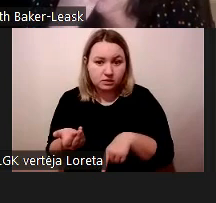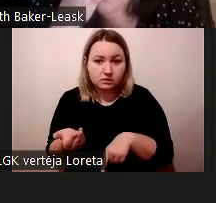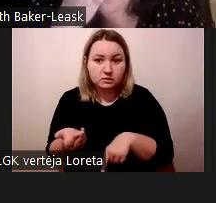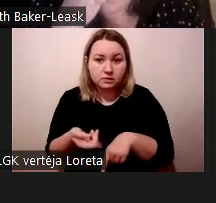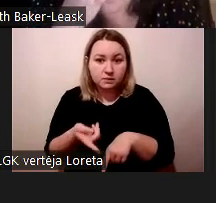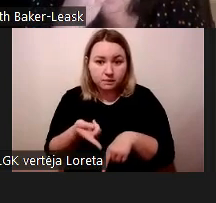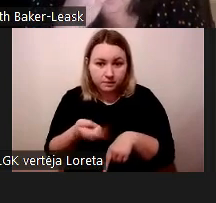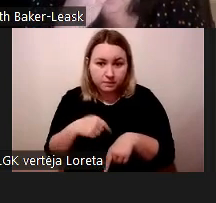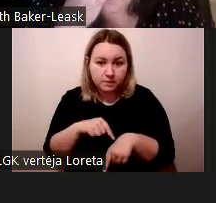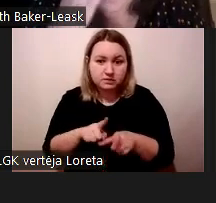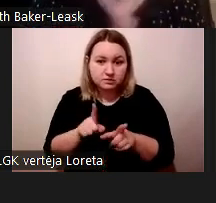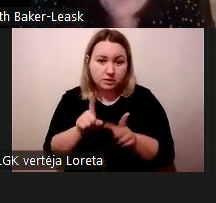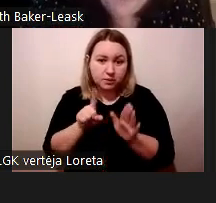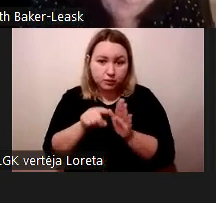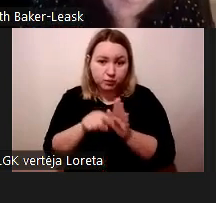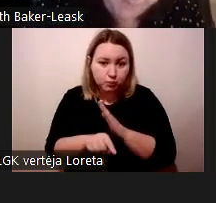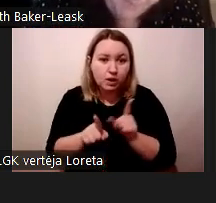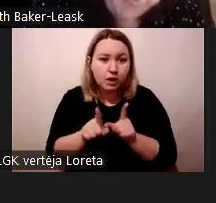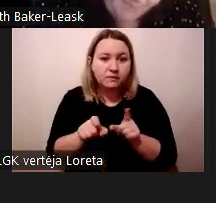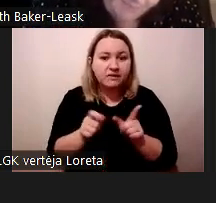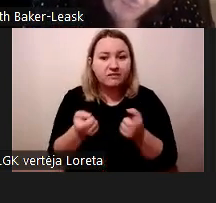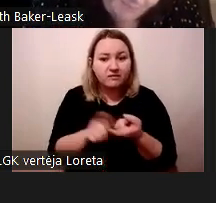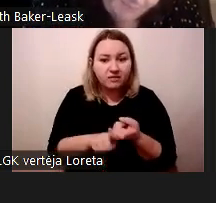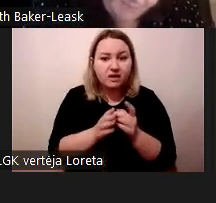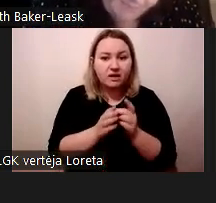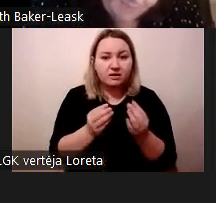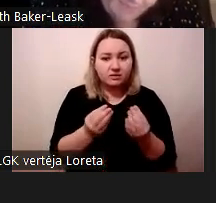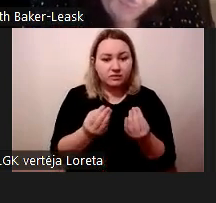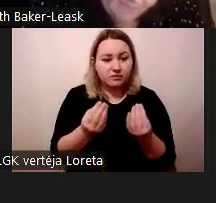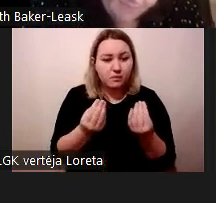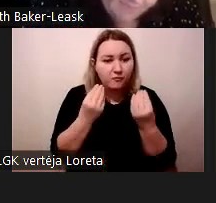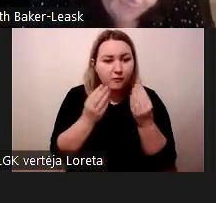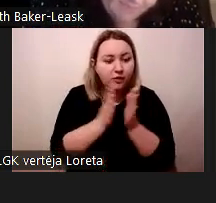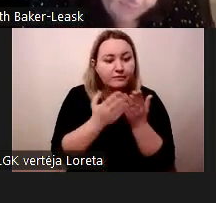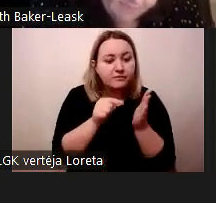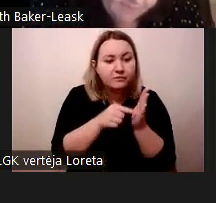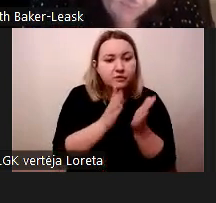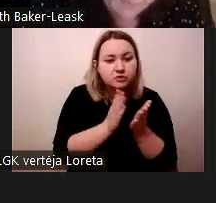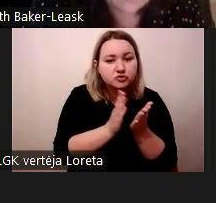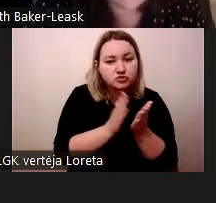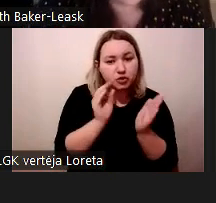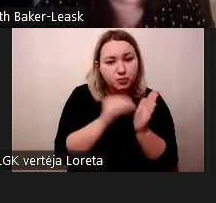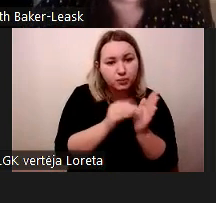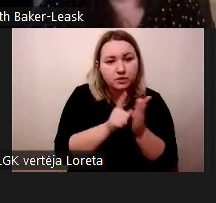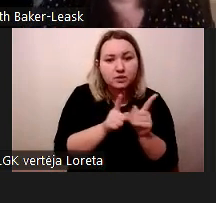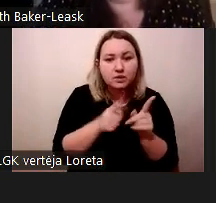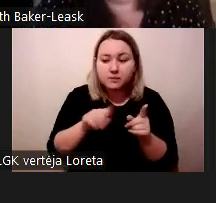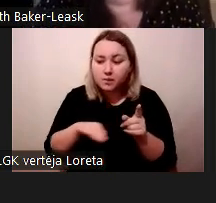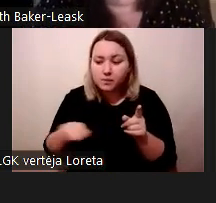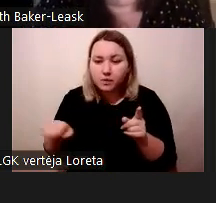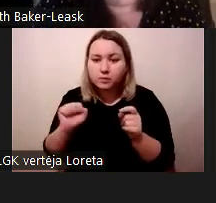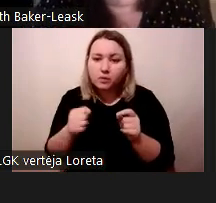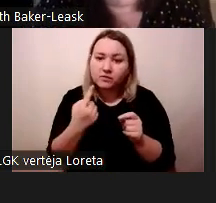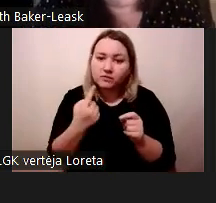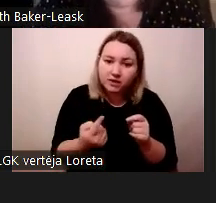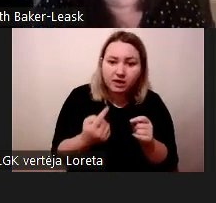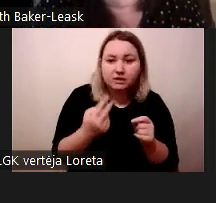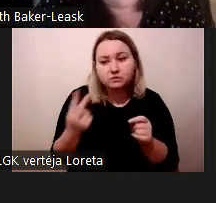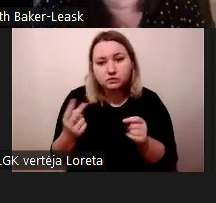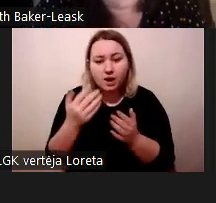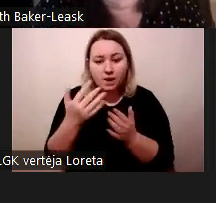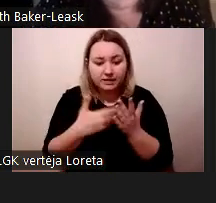vis dėlto turinį diktuoja vadovėlis. Tačiau mokiniai turi pasirinkimą pasirinkti vieną ar kitą tekstą, bet